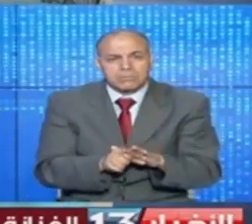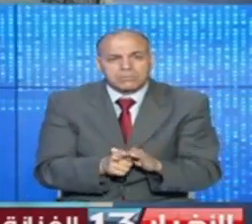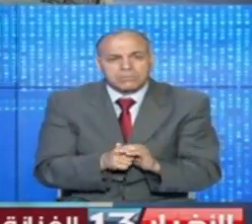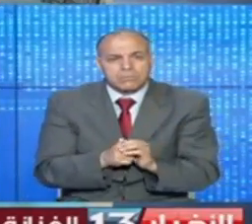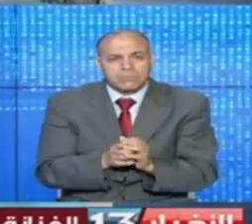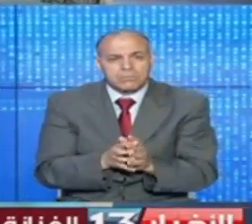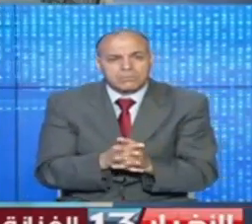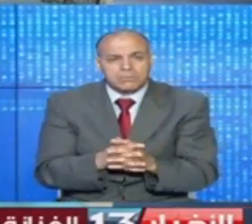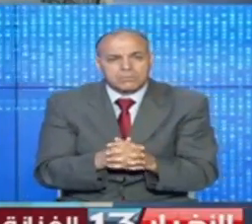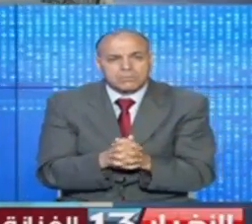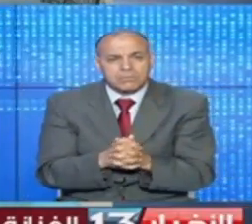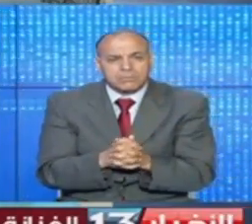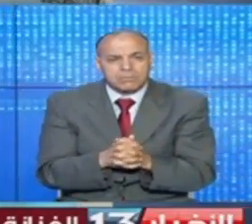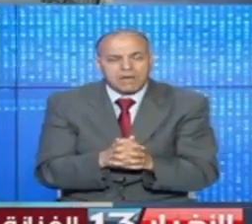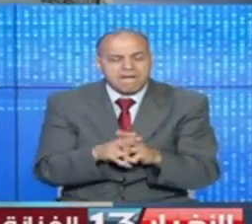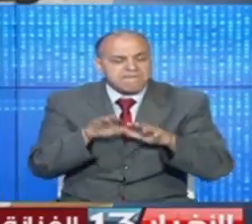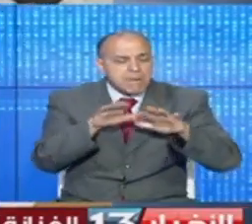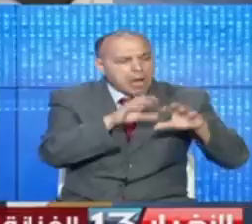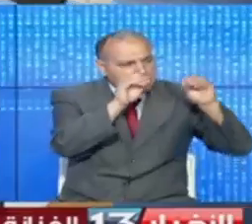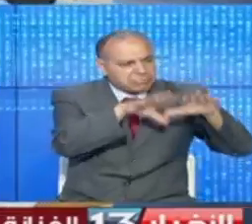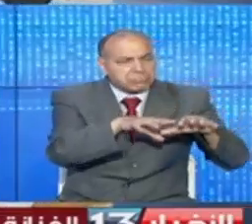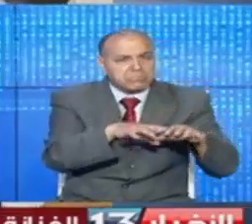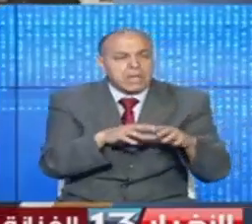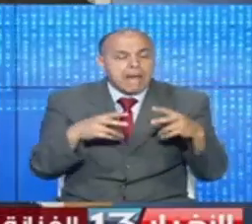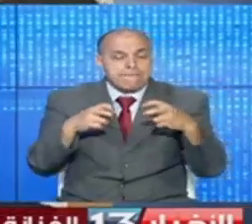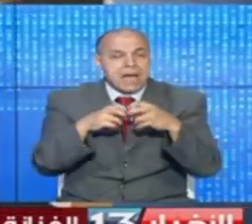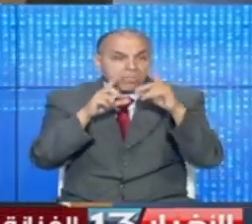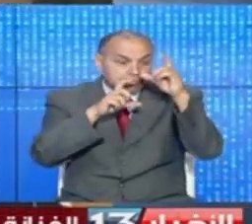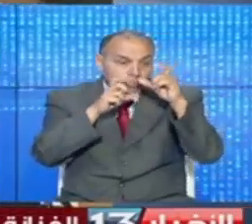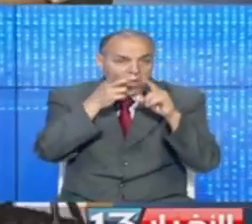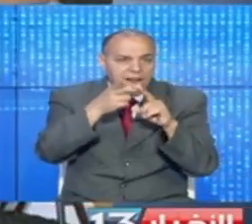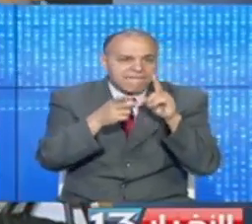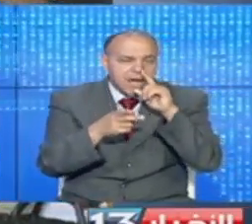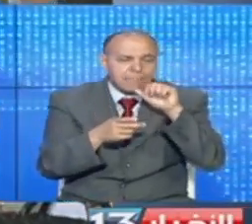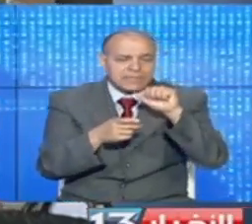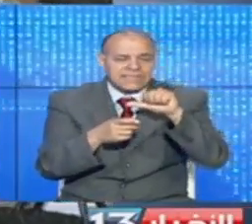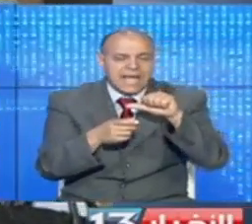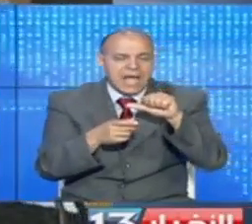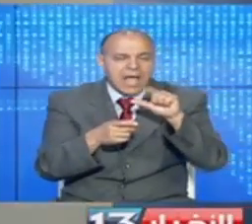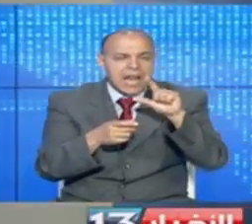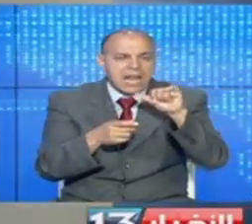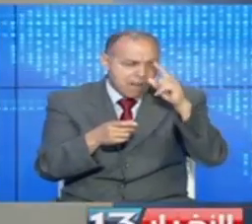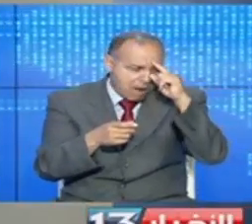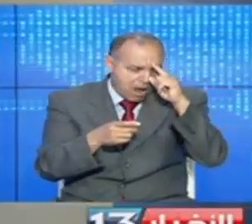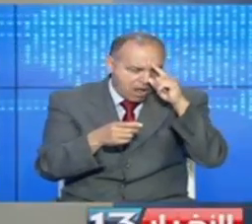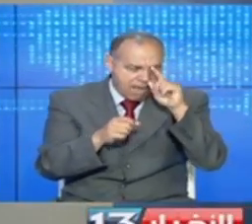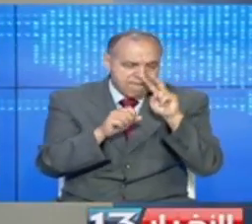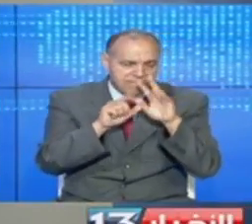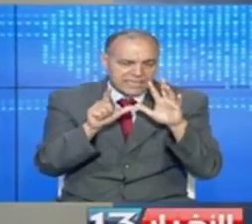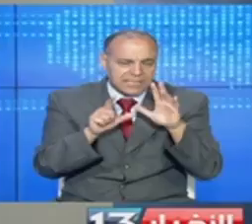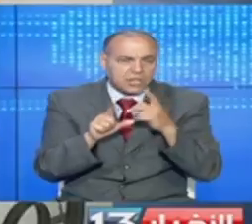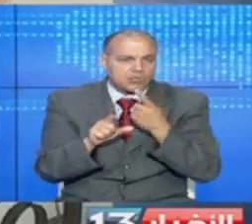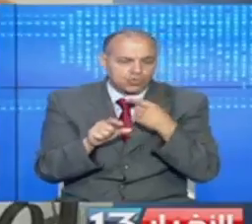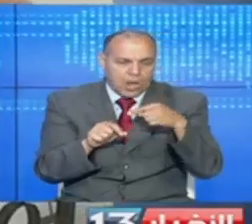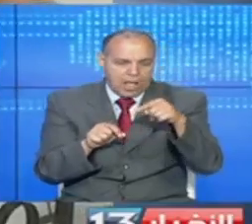اللي يعني يتصب في البحر. المعرض الفوتوغرافي لسليمة ريعة يتواصل إلى غاية 27